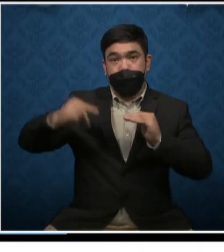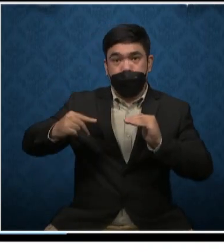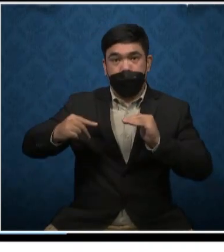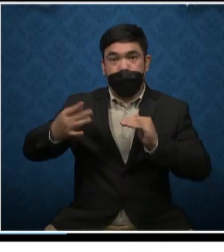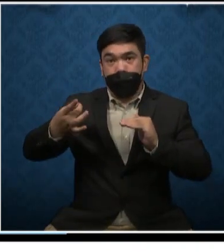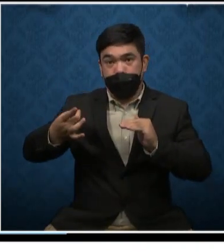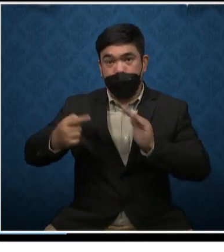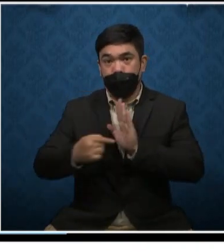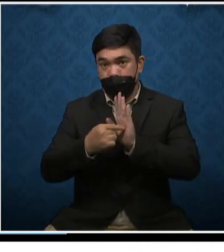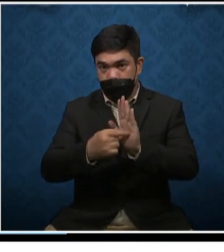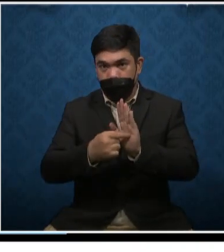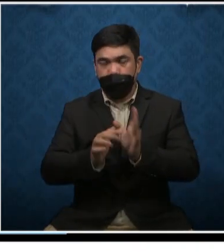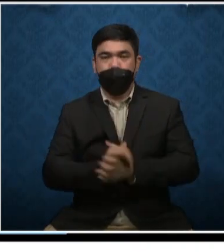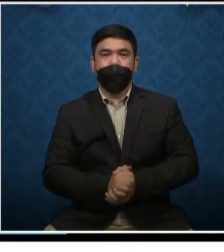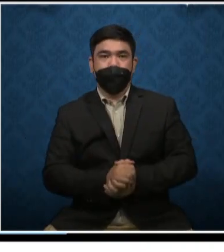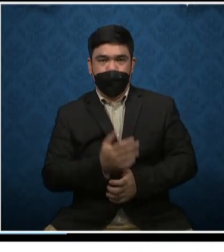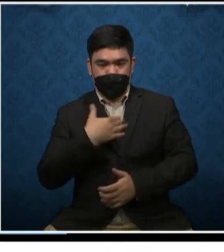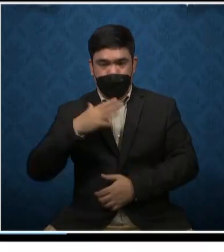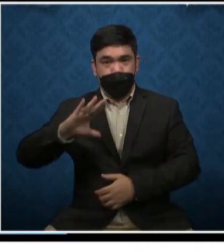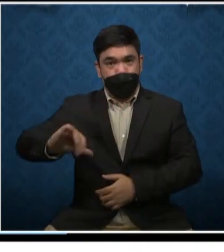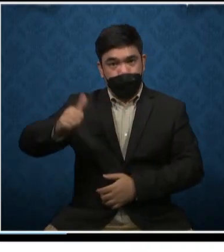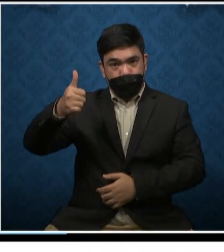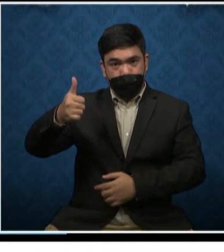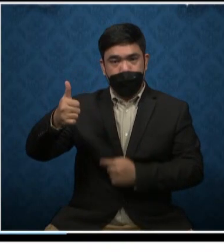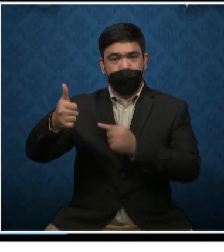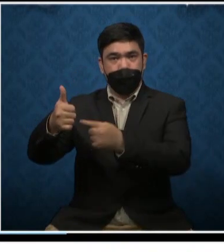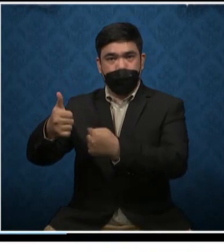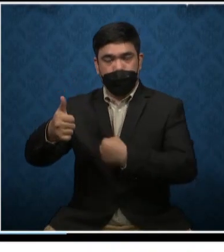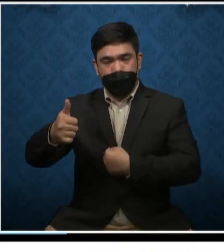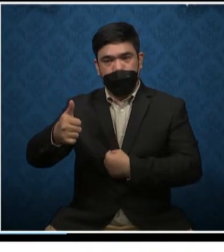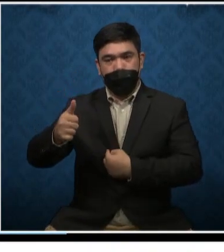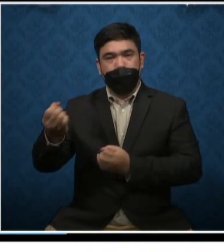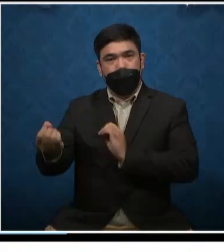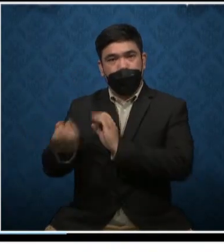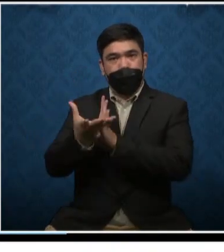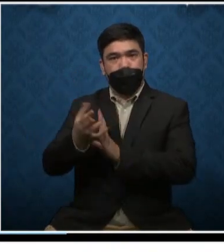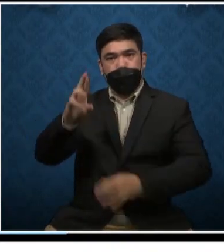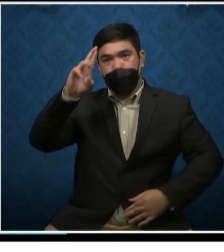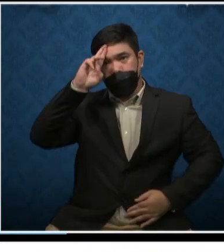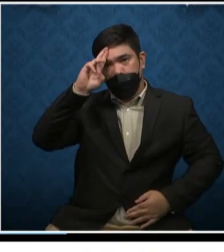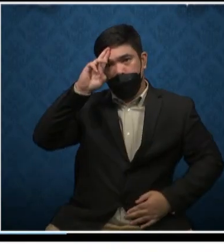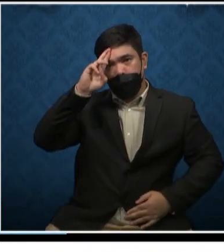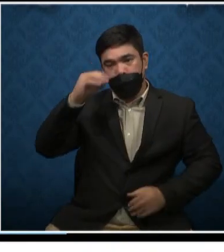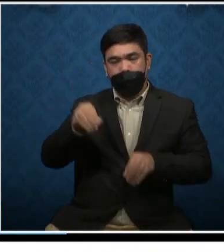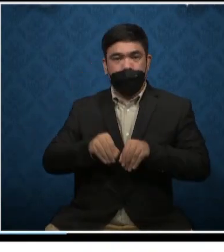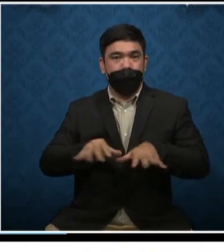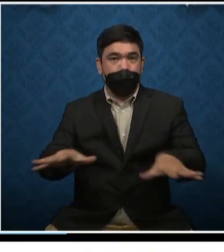การเช่นการเยียวยาในกรณีมีภัยพิบัติหรือโรคระบาดเ